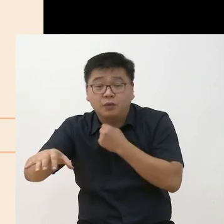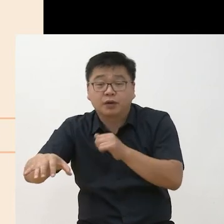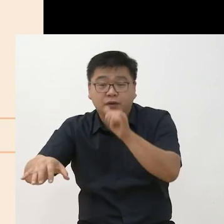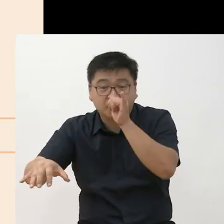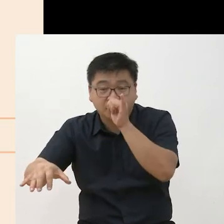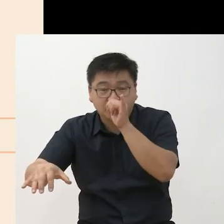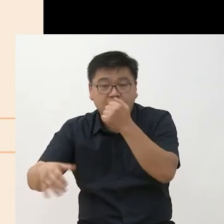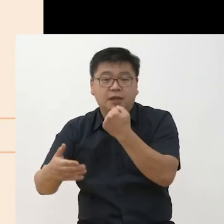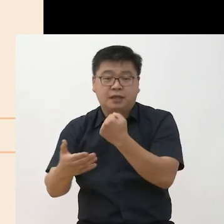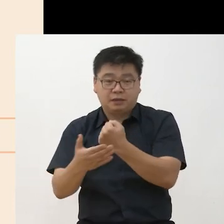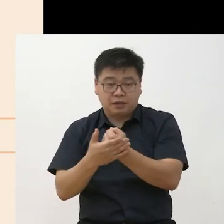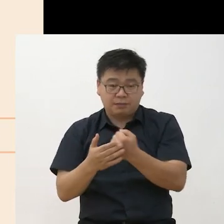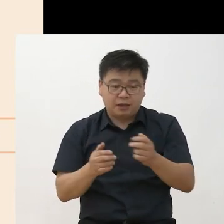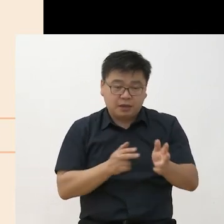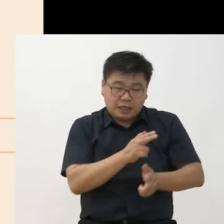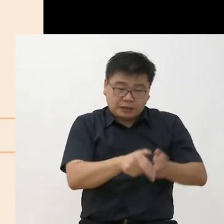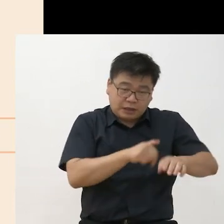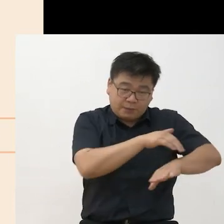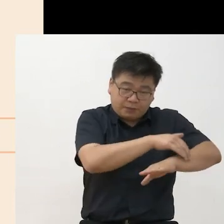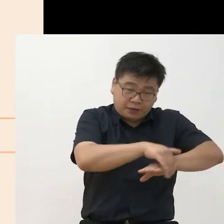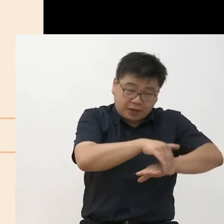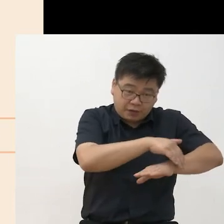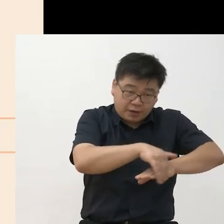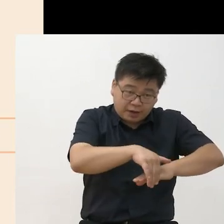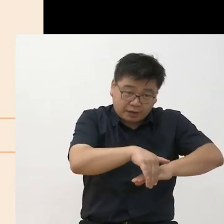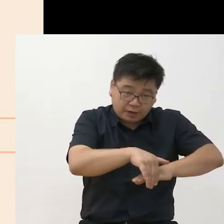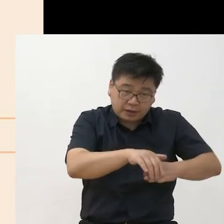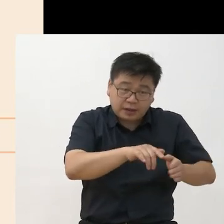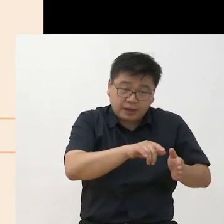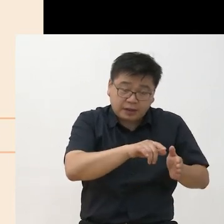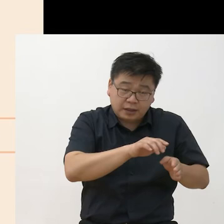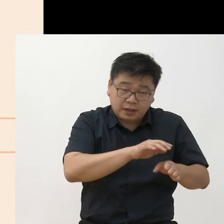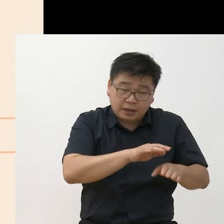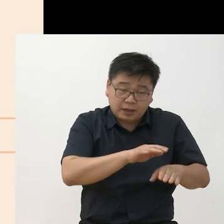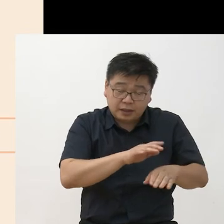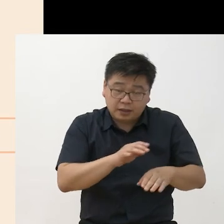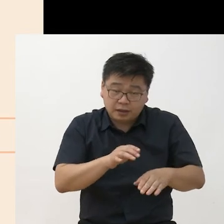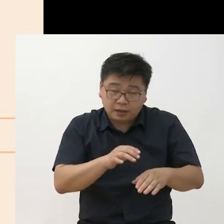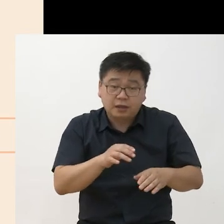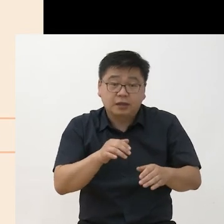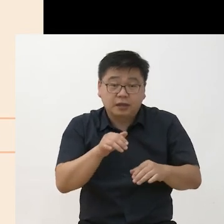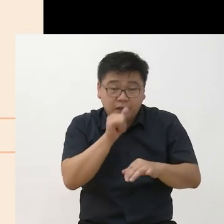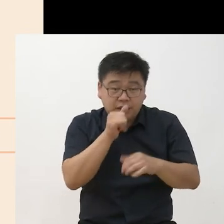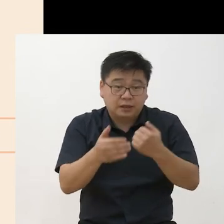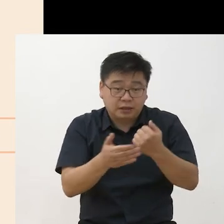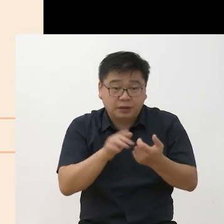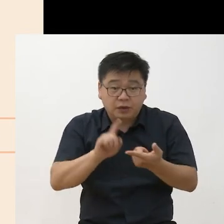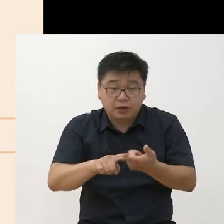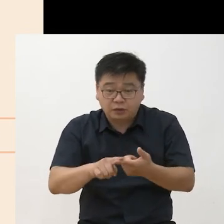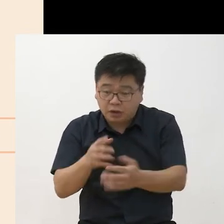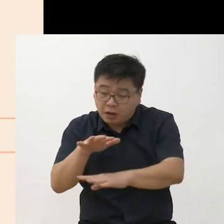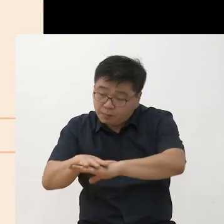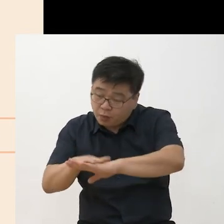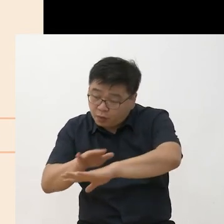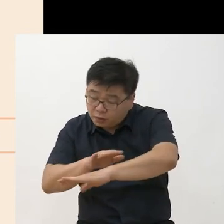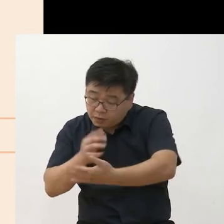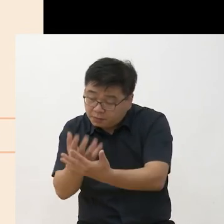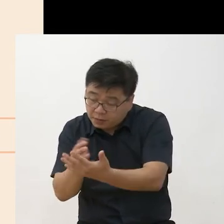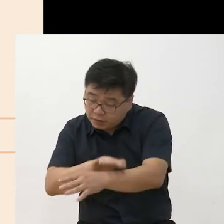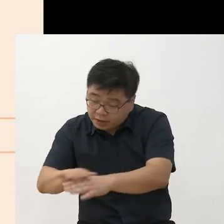반영해서 사업계획 공모계획을 설정을 했습니다. 그래서 이 부분을 참고해 주시기